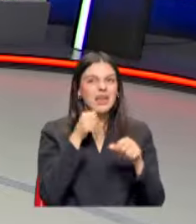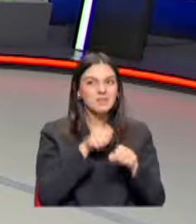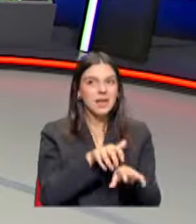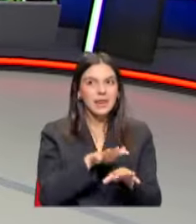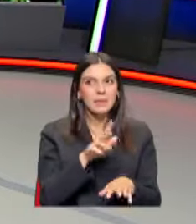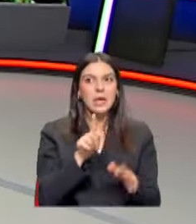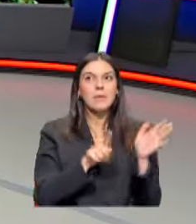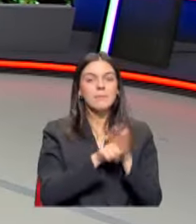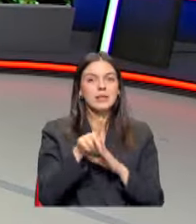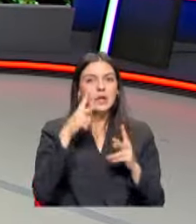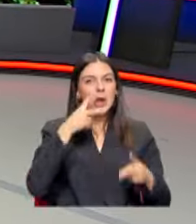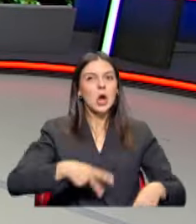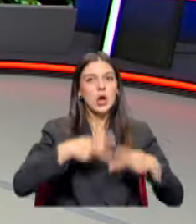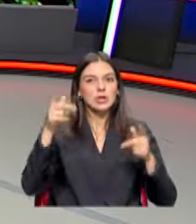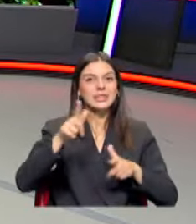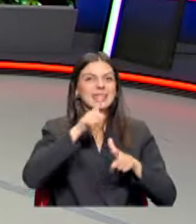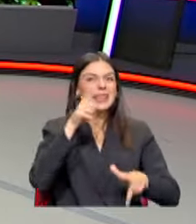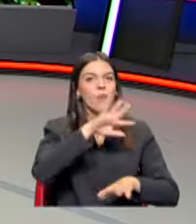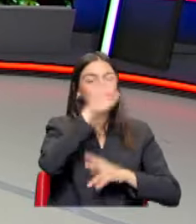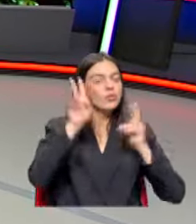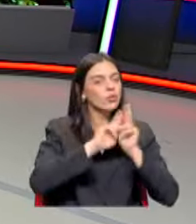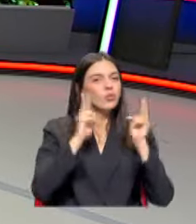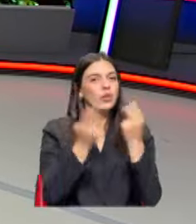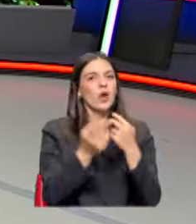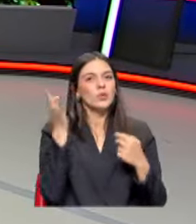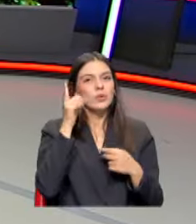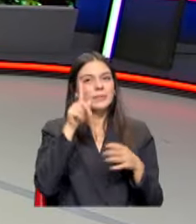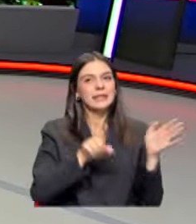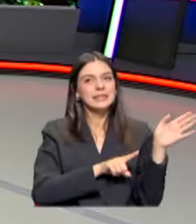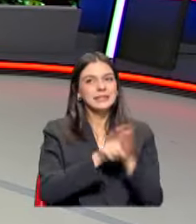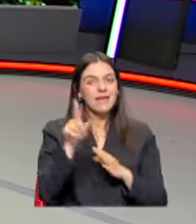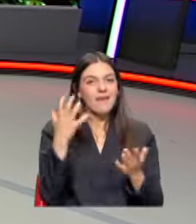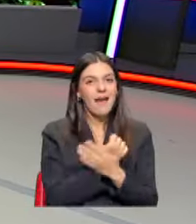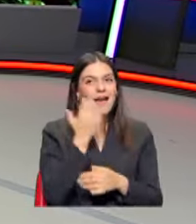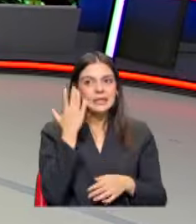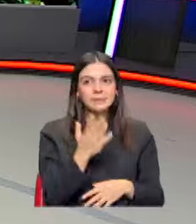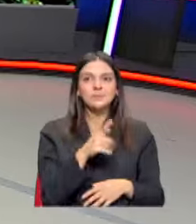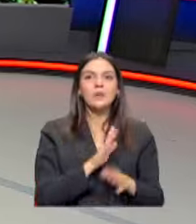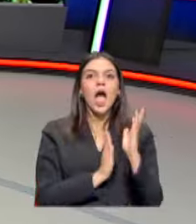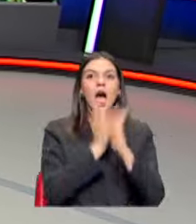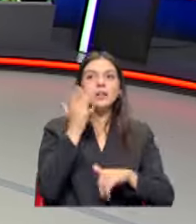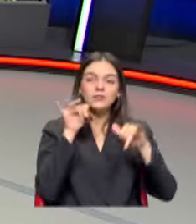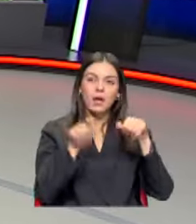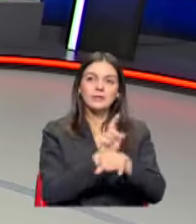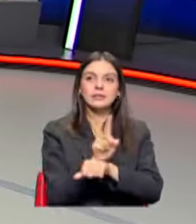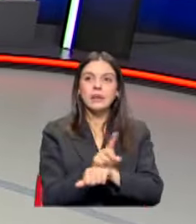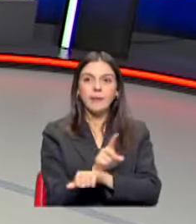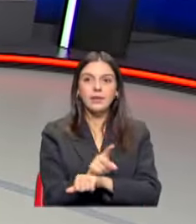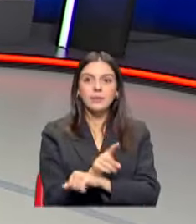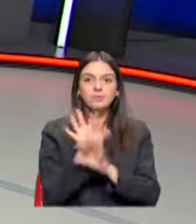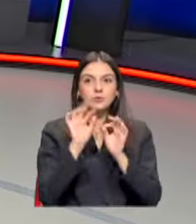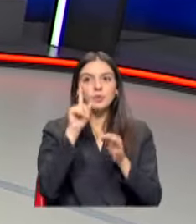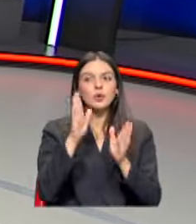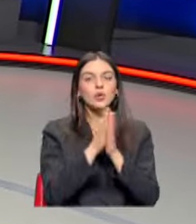Başarı, bağımsızlığım ilanımızı tüm dünyaya yaptığımız bir zafer. Ataşehir de aynı zamanda bu böyle